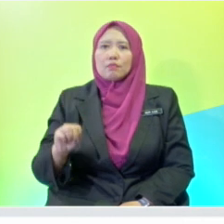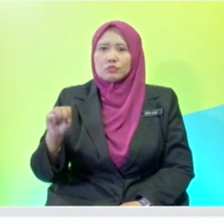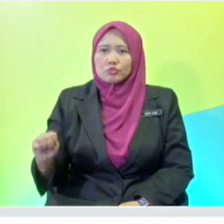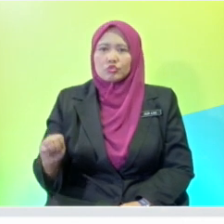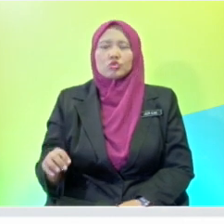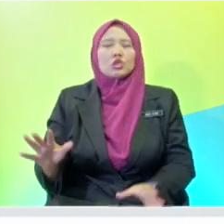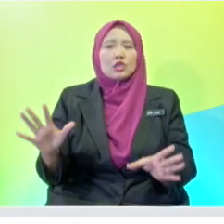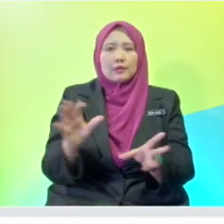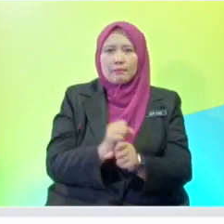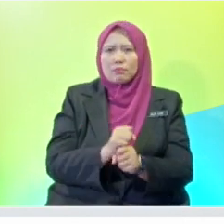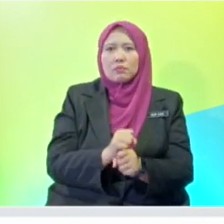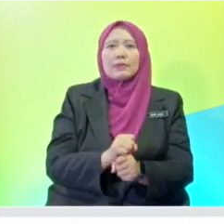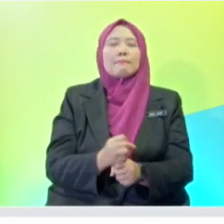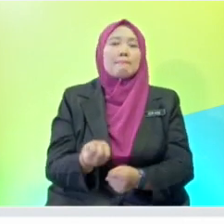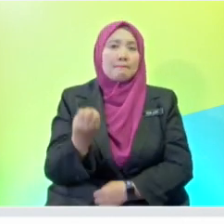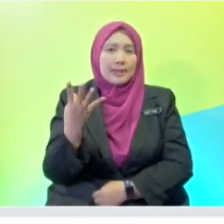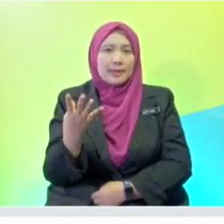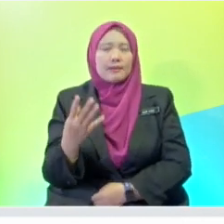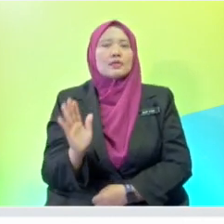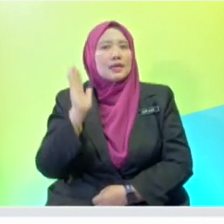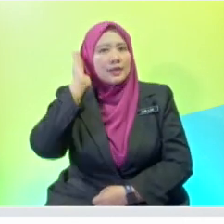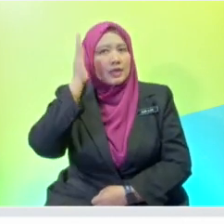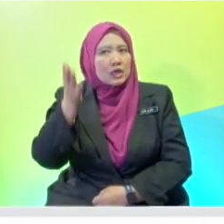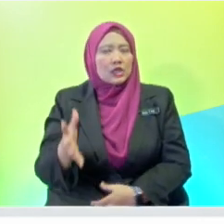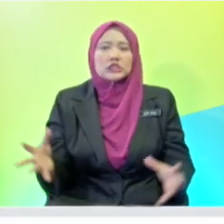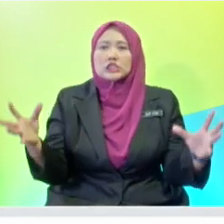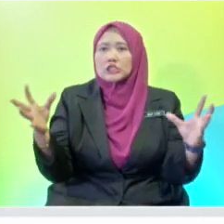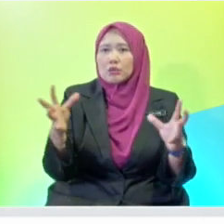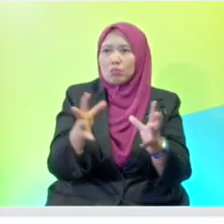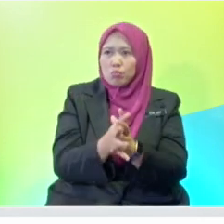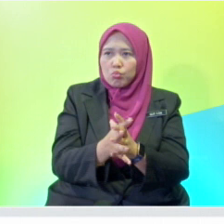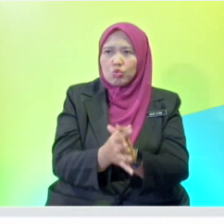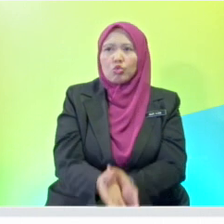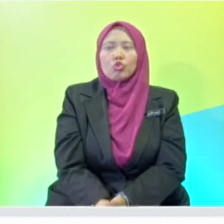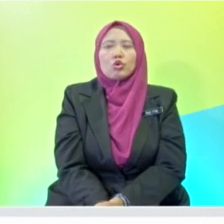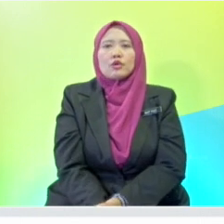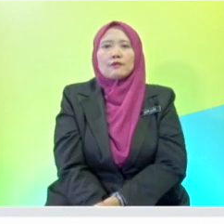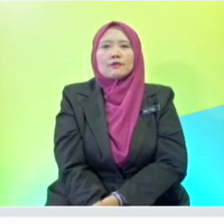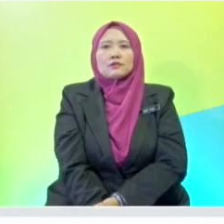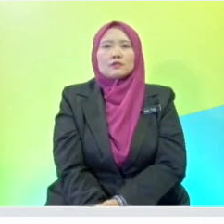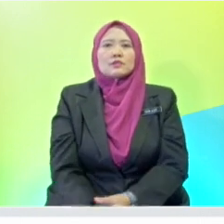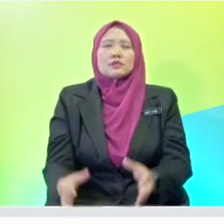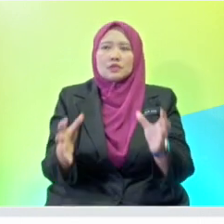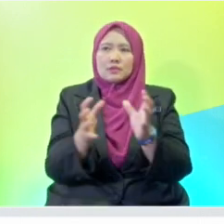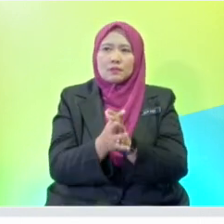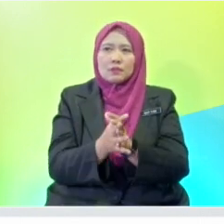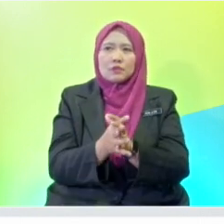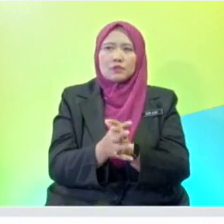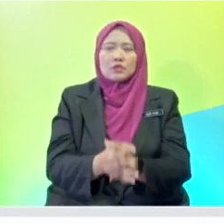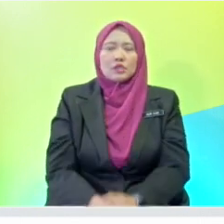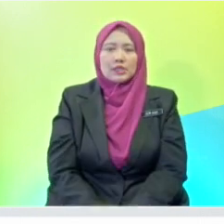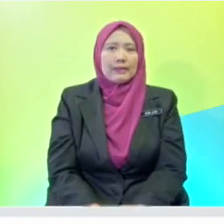di dalam sanarai simak kemudian akan digabungkannya eee dia punya akan digabungkan dari segi